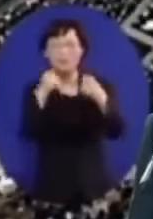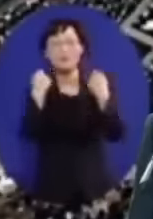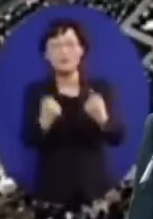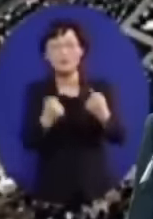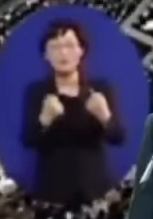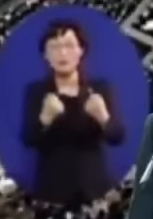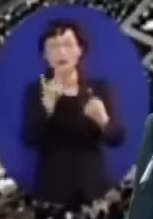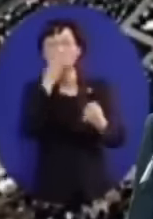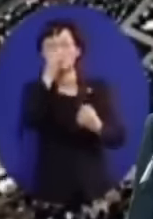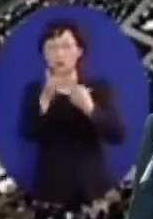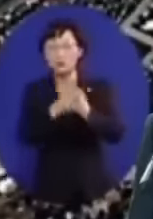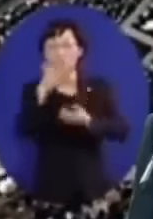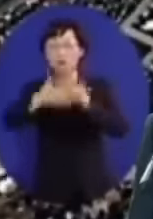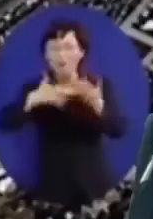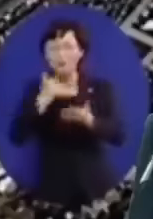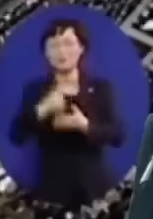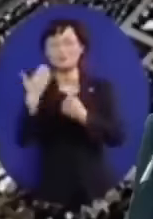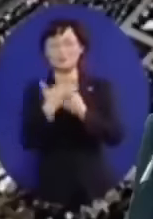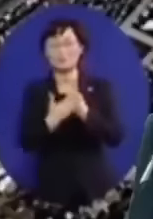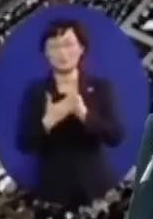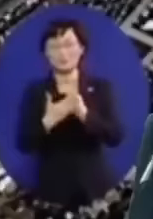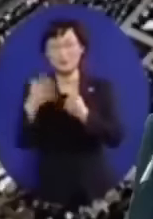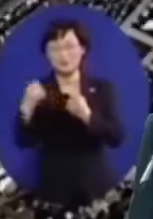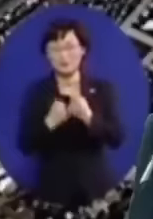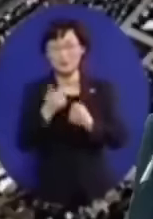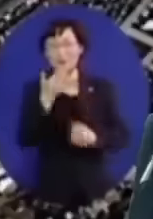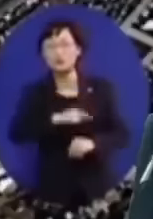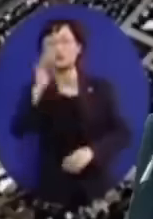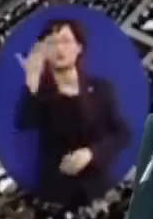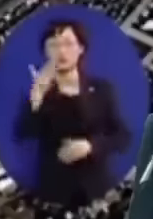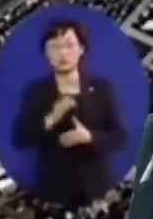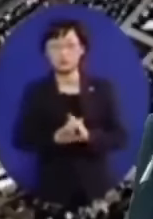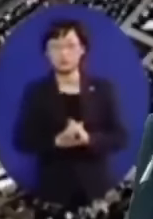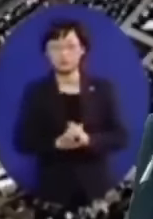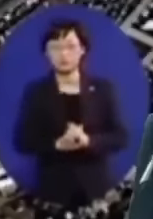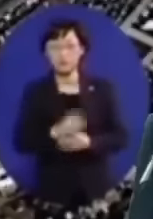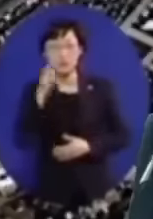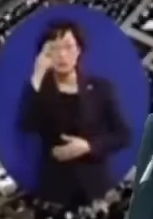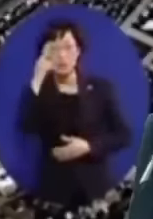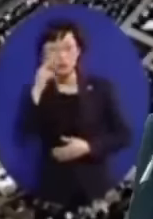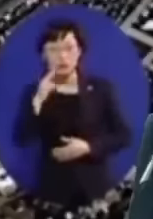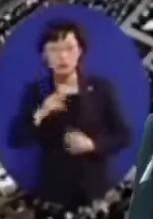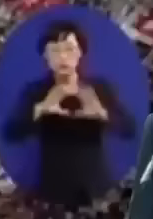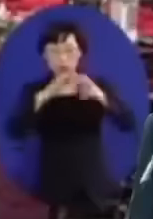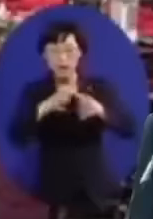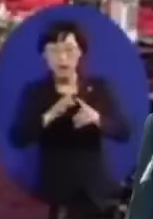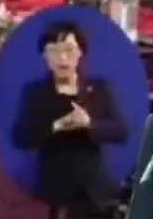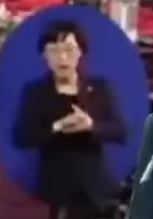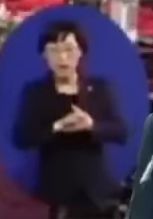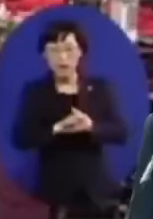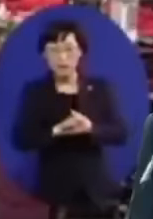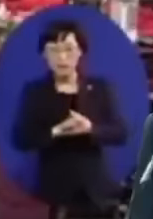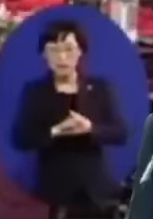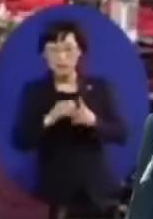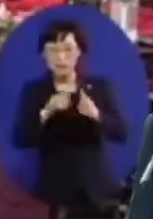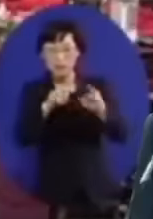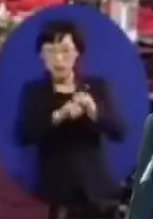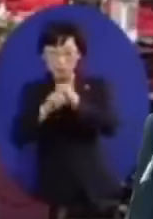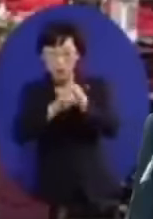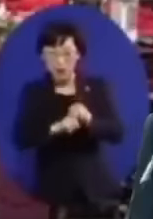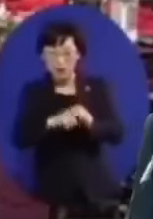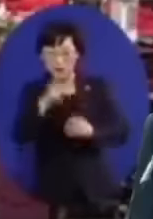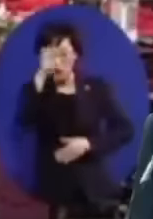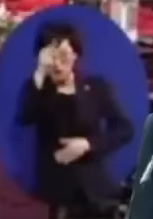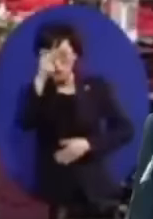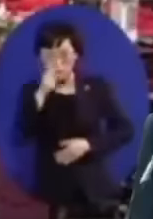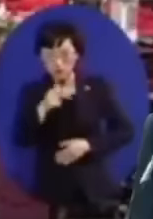때문에 하나님의 은총을 우리가 누릴 수가 있는 것입니다. 미국 연방수사국 FBI에서 가장 잔혹한 유아